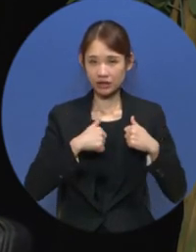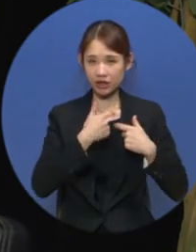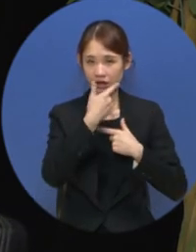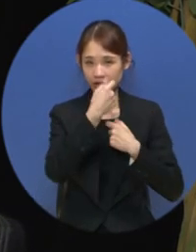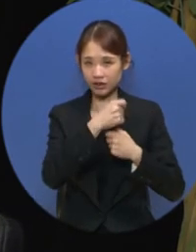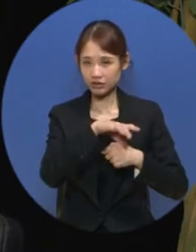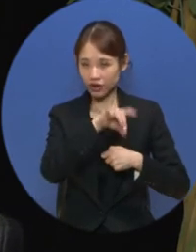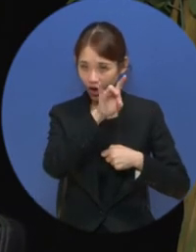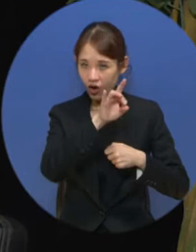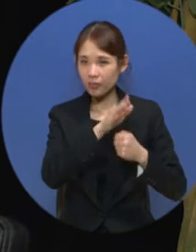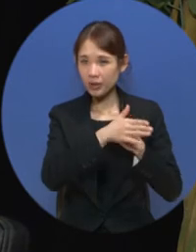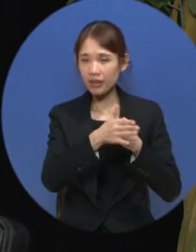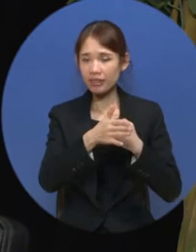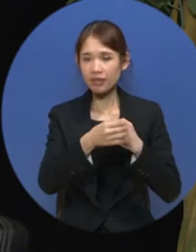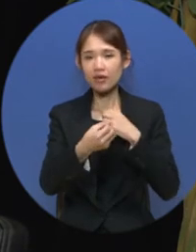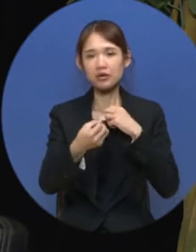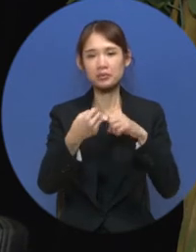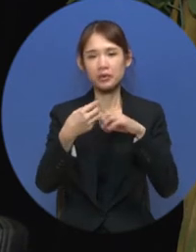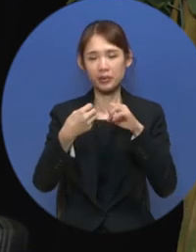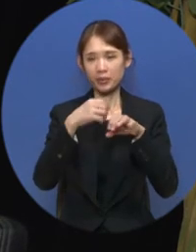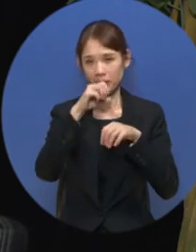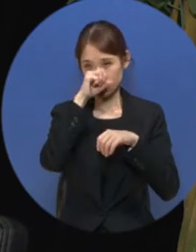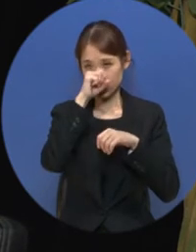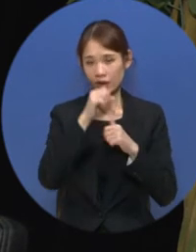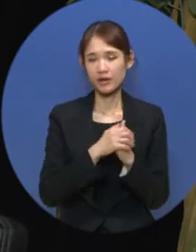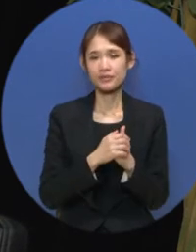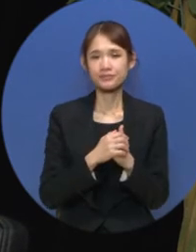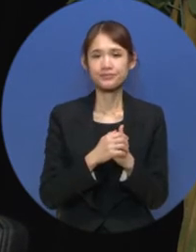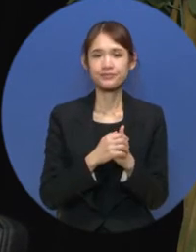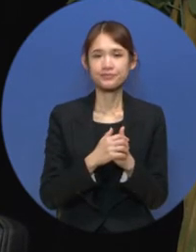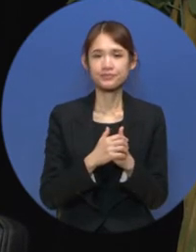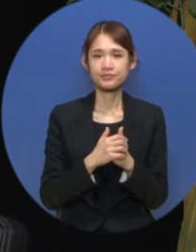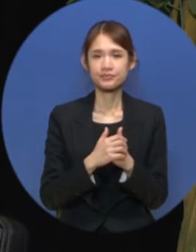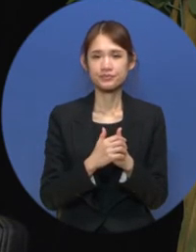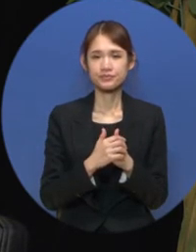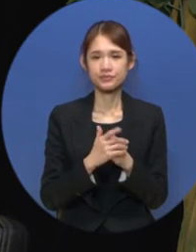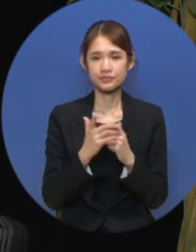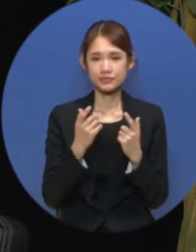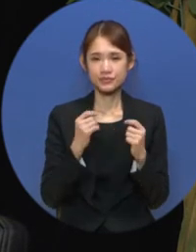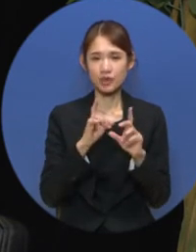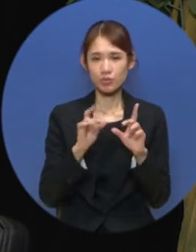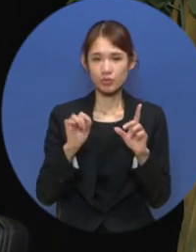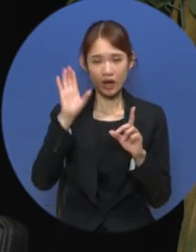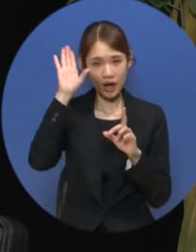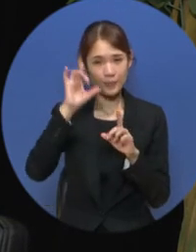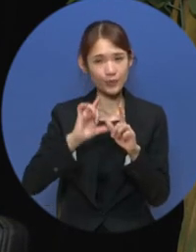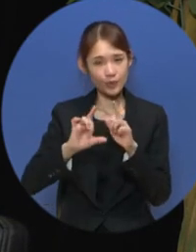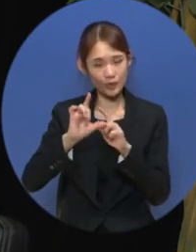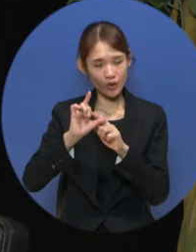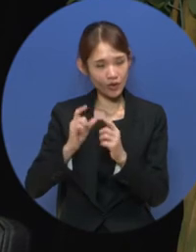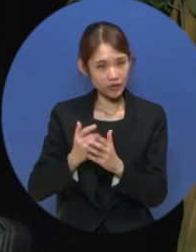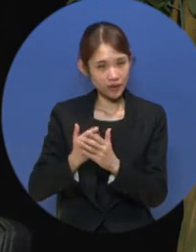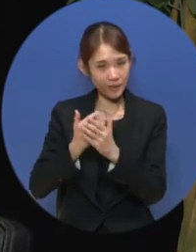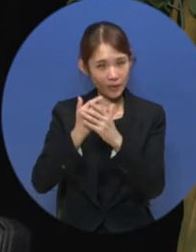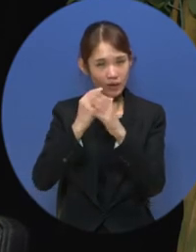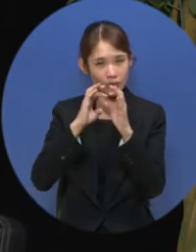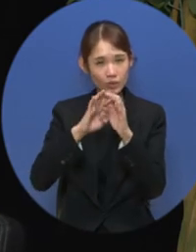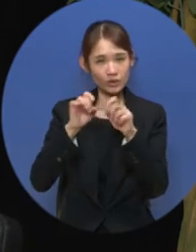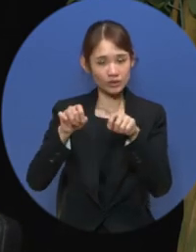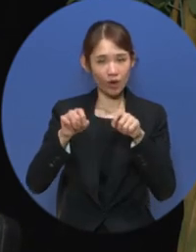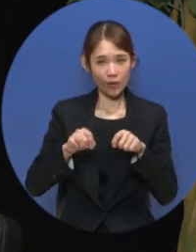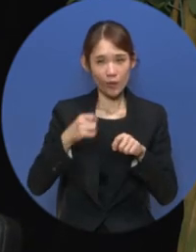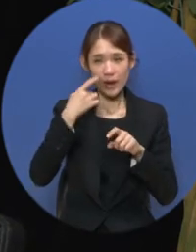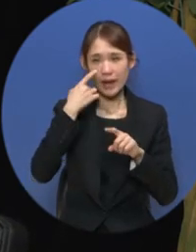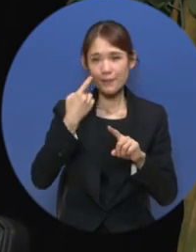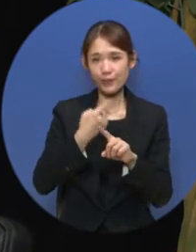적용을 해봤는데, 네. 예, 많은 좀 호응을 얻고 있어가지고 이런 부분도 이제 앞으로 좀 더 개발해서 네. 적용을 해볼 수